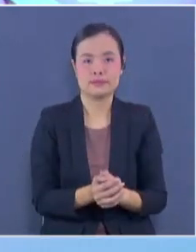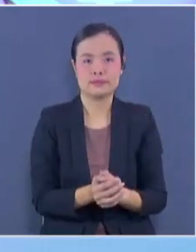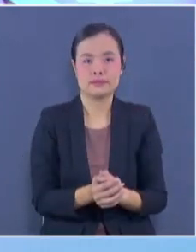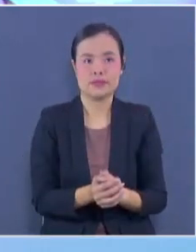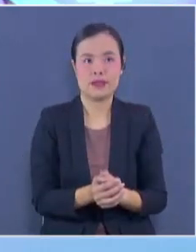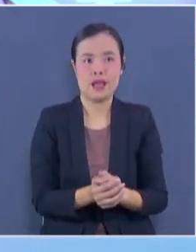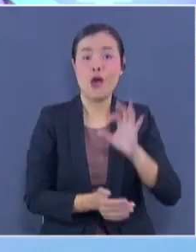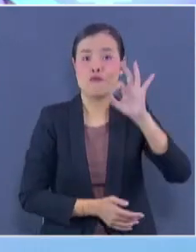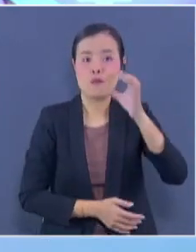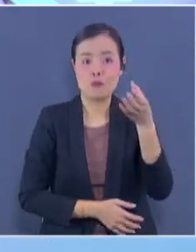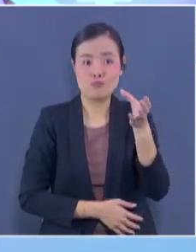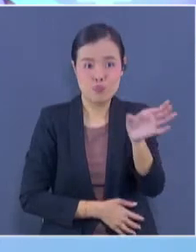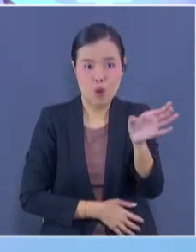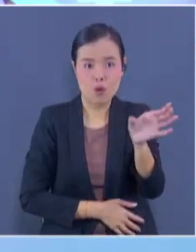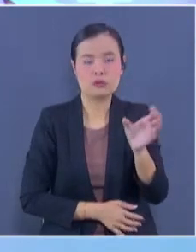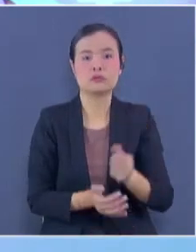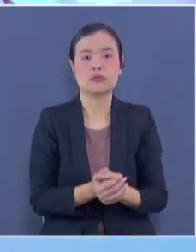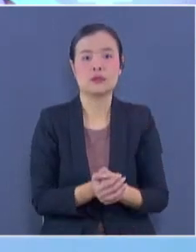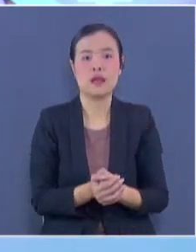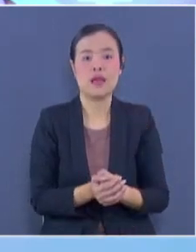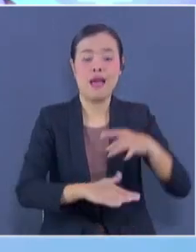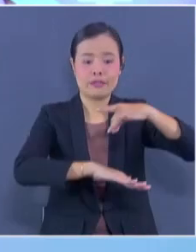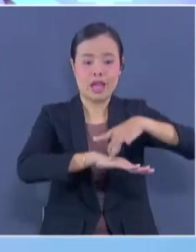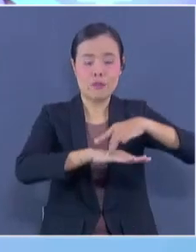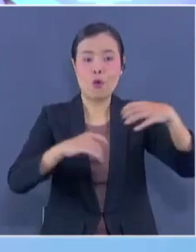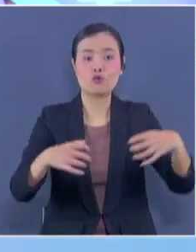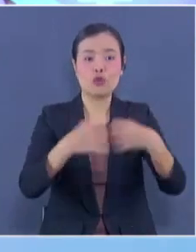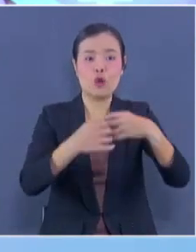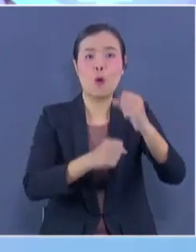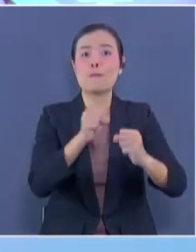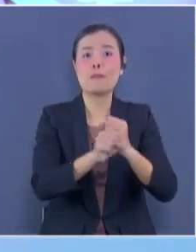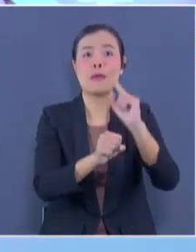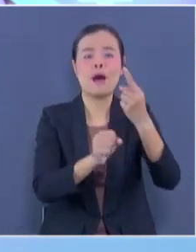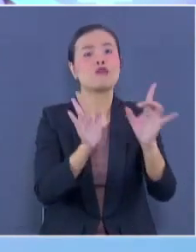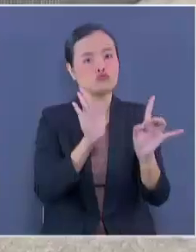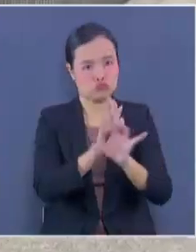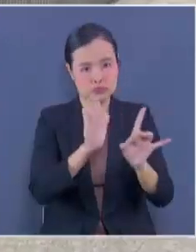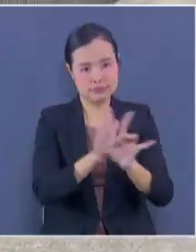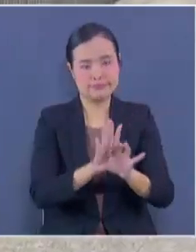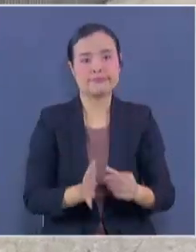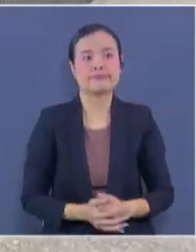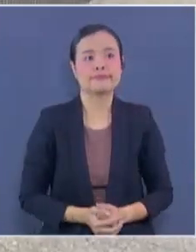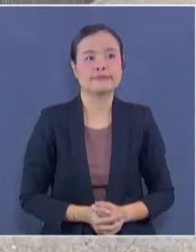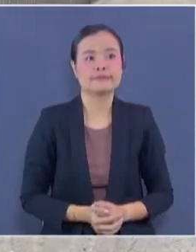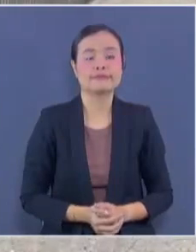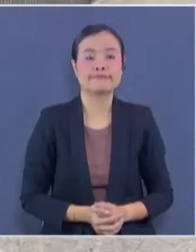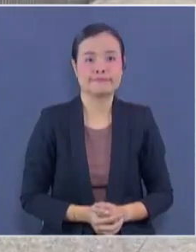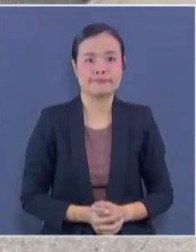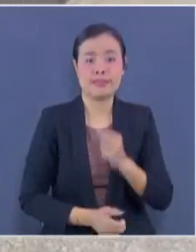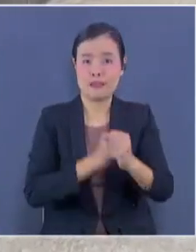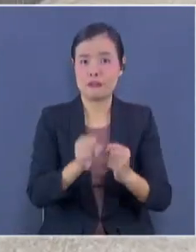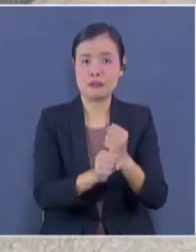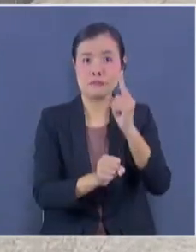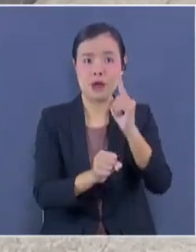ได้โพสต์คลิปหนึ่งเป็นคลิปวิดีโอที่พี่แตงโมเนี่ยฉลองปีใหม่เป็นครั้งสุดท้ายค่ะจะ1ปี